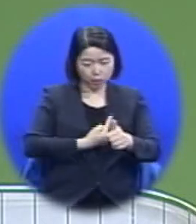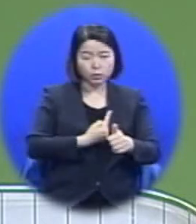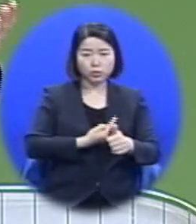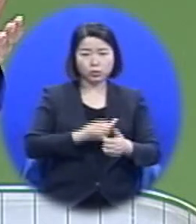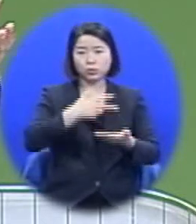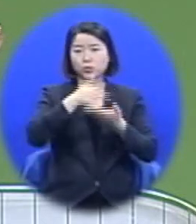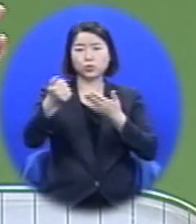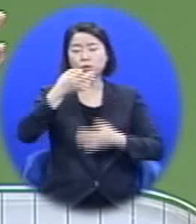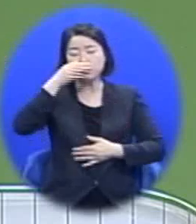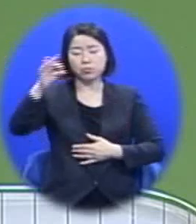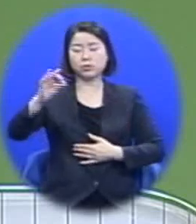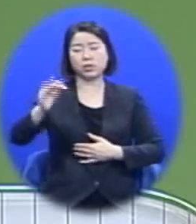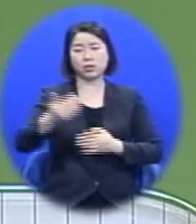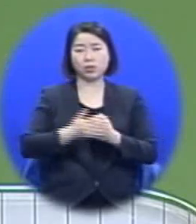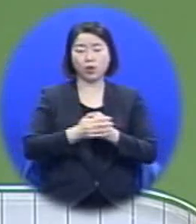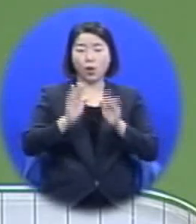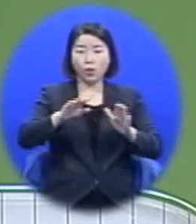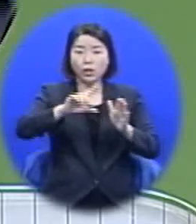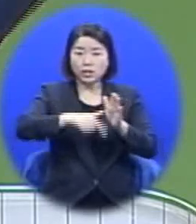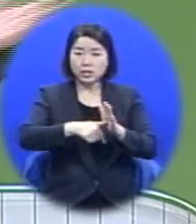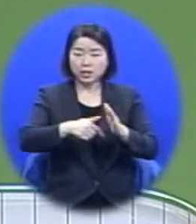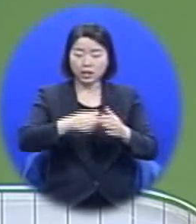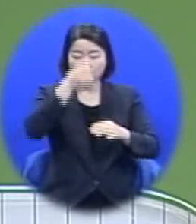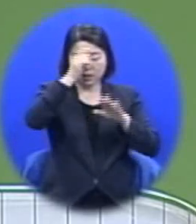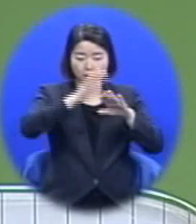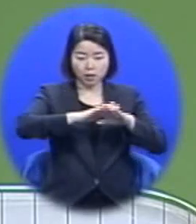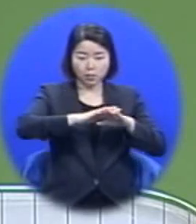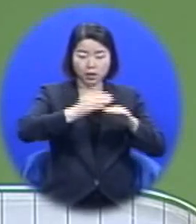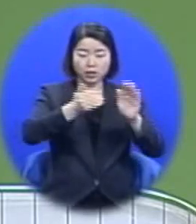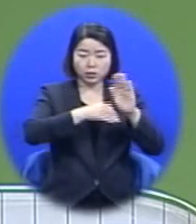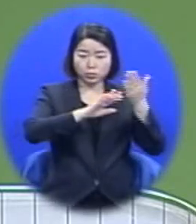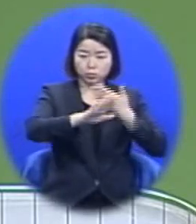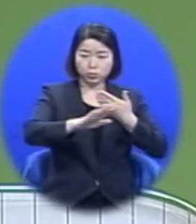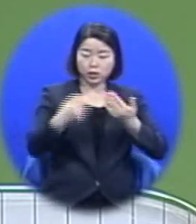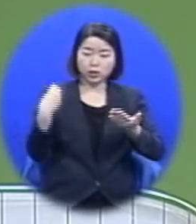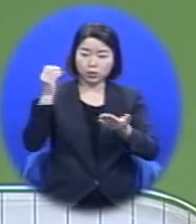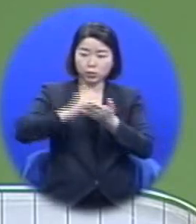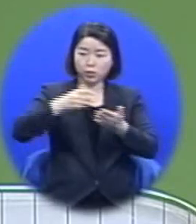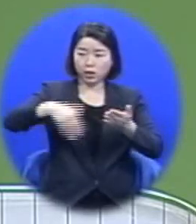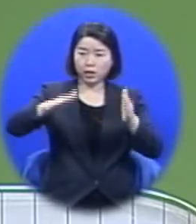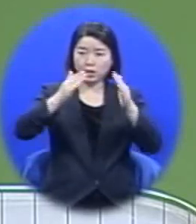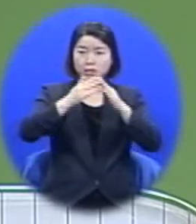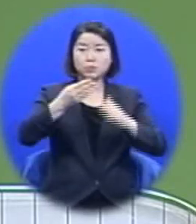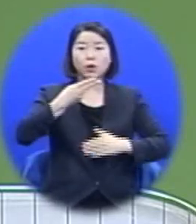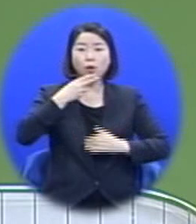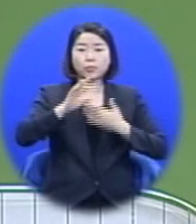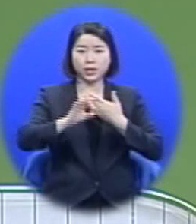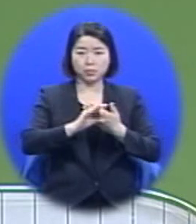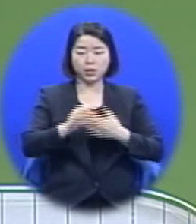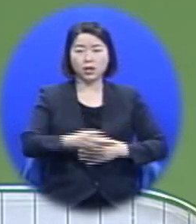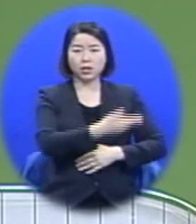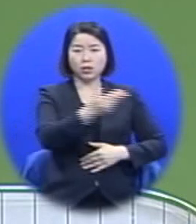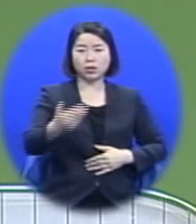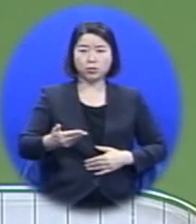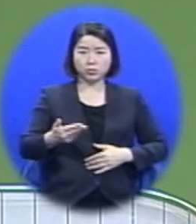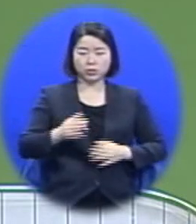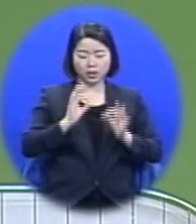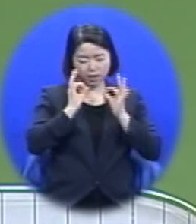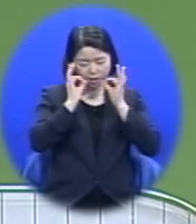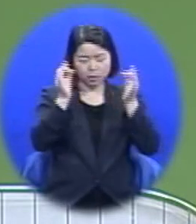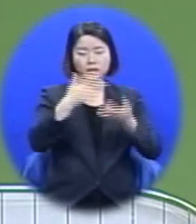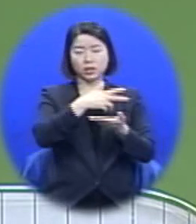오늘 이 시간에 여러분 예배가 끝나고 돌아갈 집이 없다면 그러면 여러분의 아마 간절하게 주님